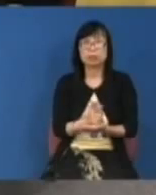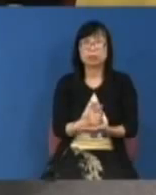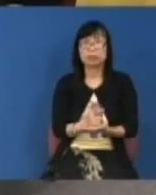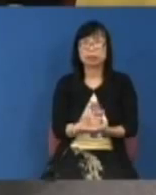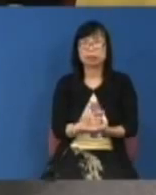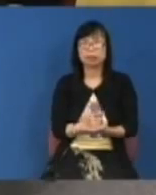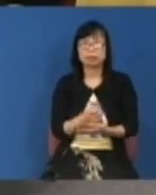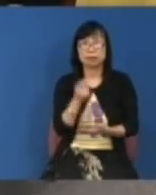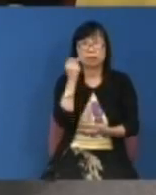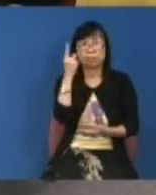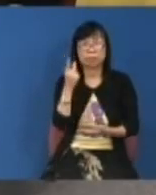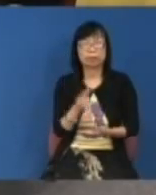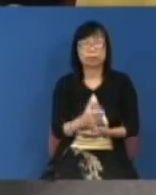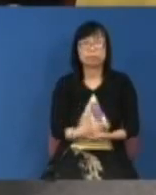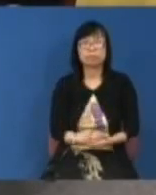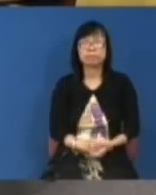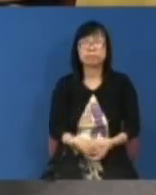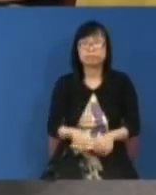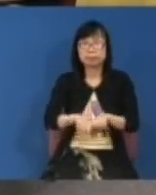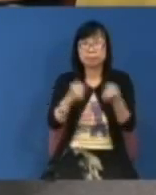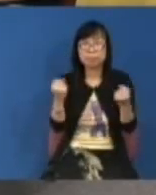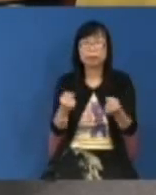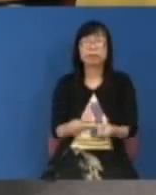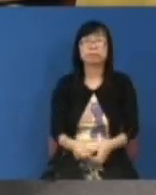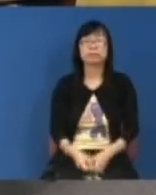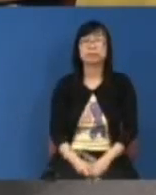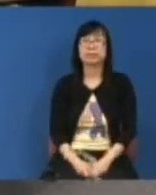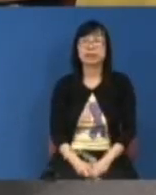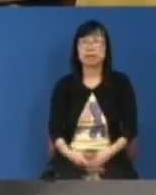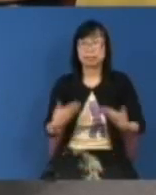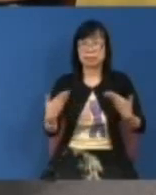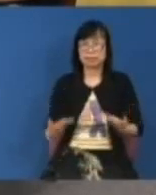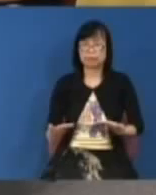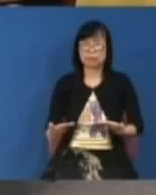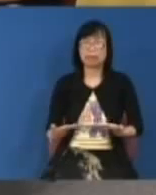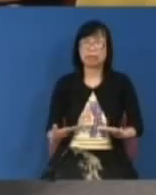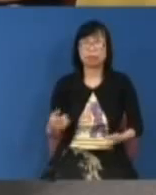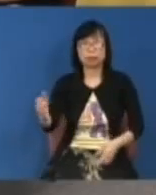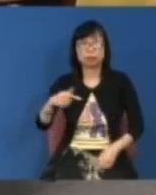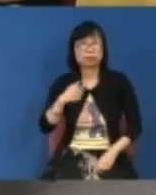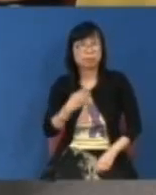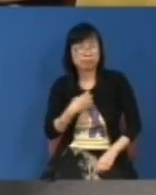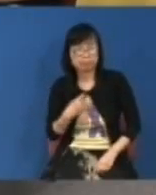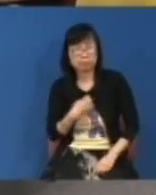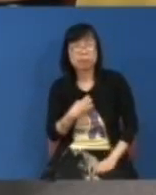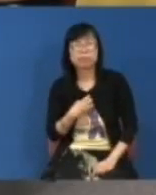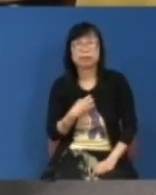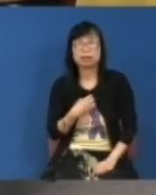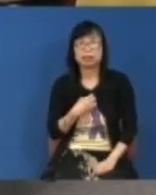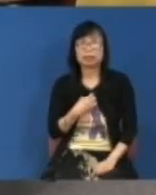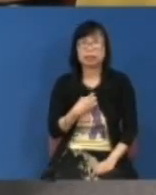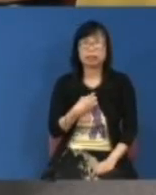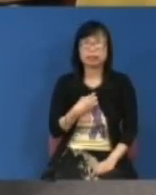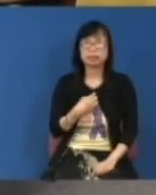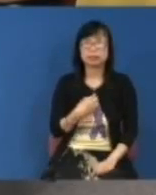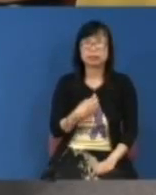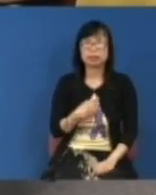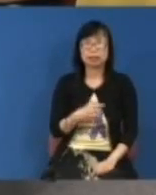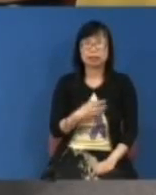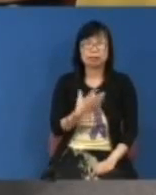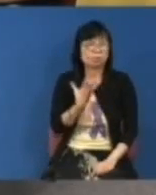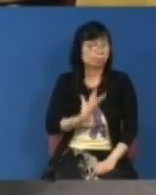的突破來的了。我真的覺得遲到今天，我真的深深感覺到這種的即